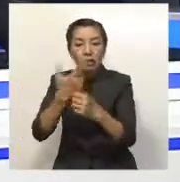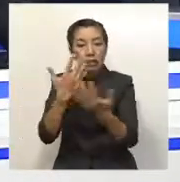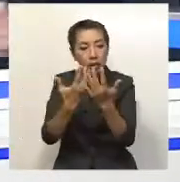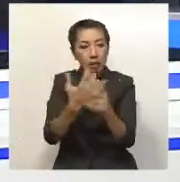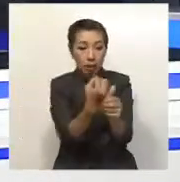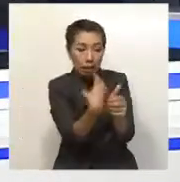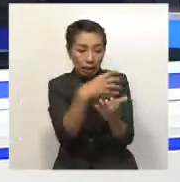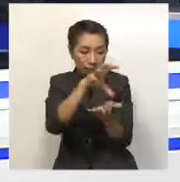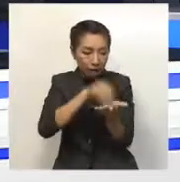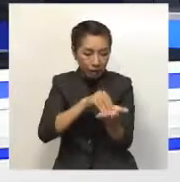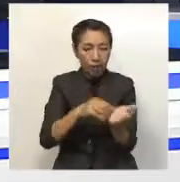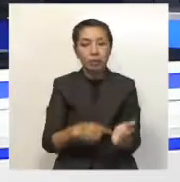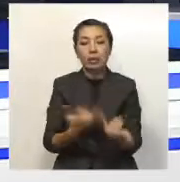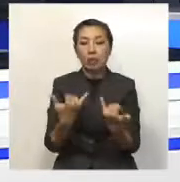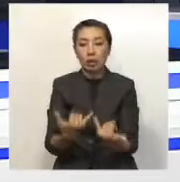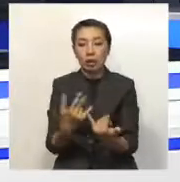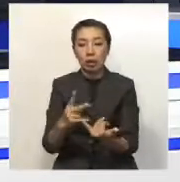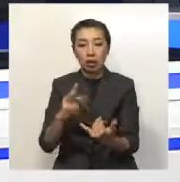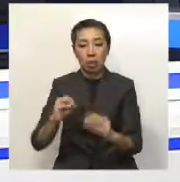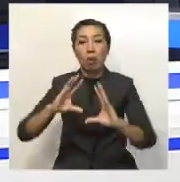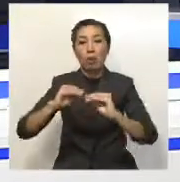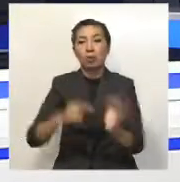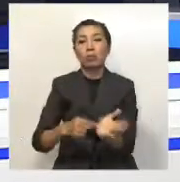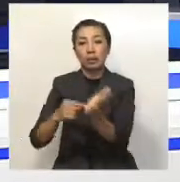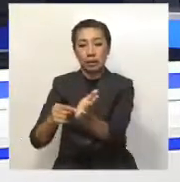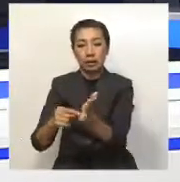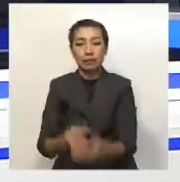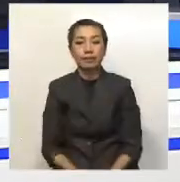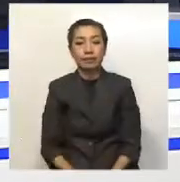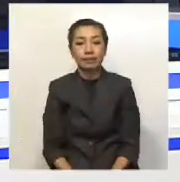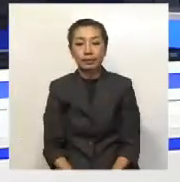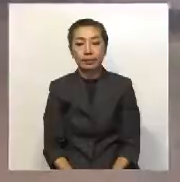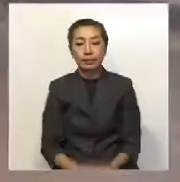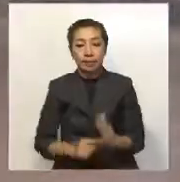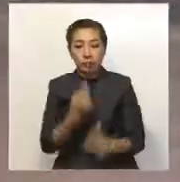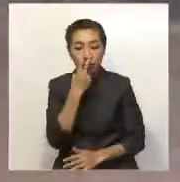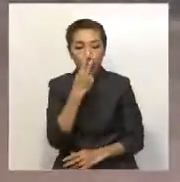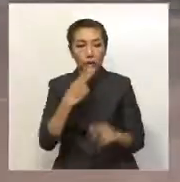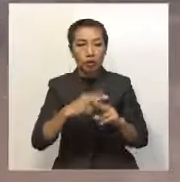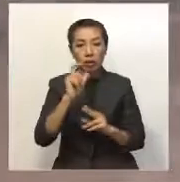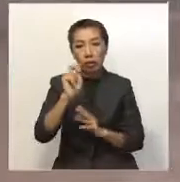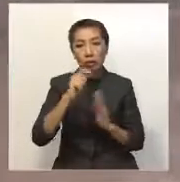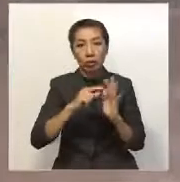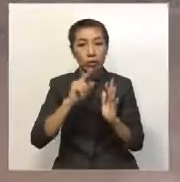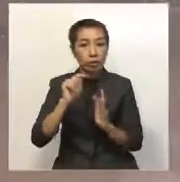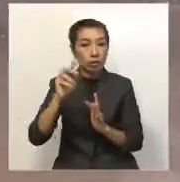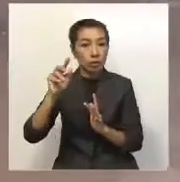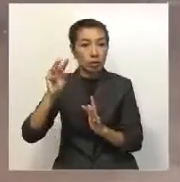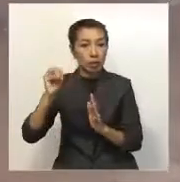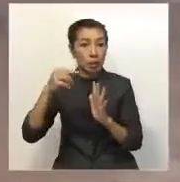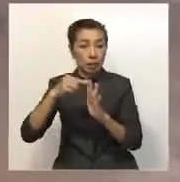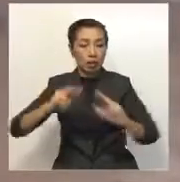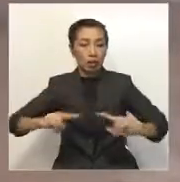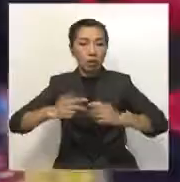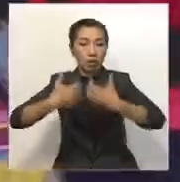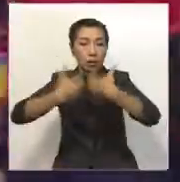ำเสนอเข้าสู่ที่ประชุมครัพธมตรีในวันนี้ด้วยนะคะ ปีเริ่มกันที่ในอุตามะสวนายนรัฐมนตรีว่าการก